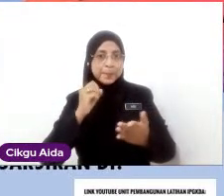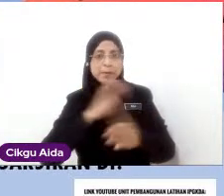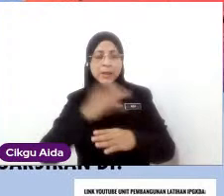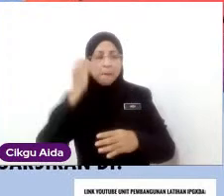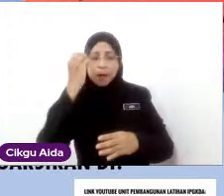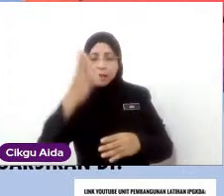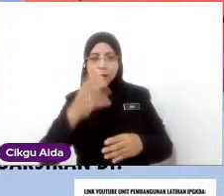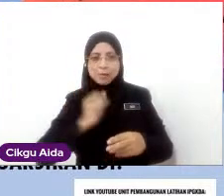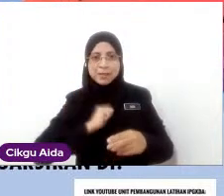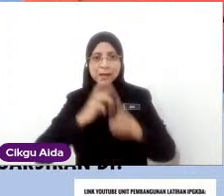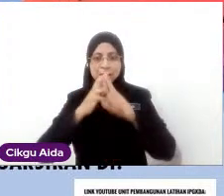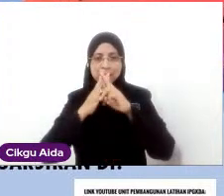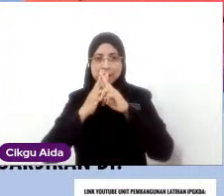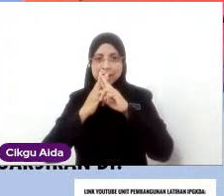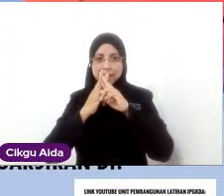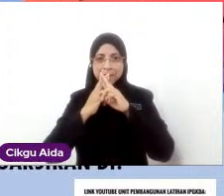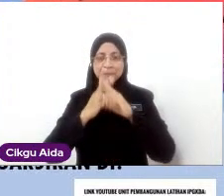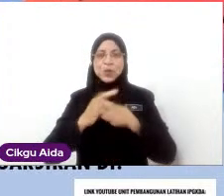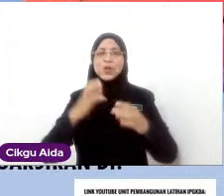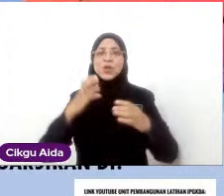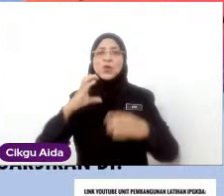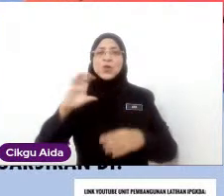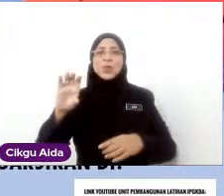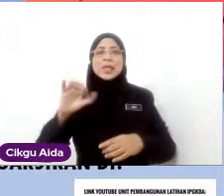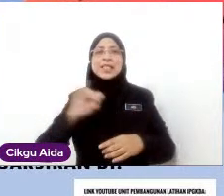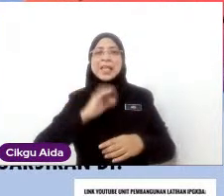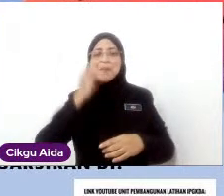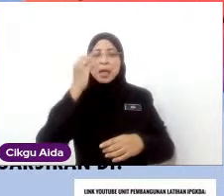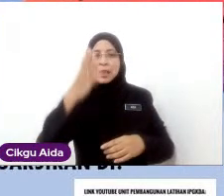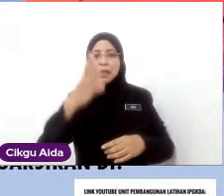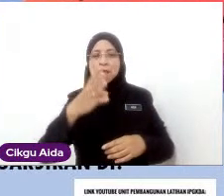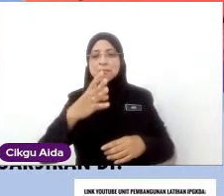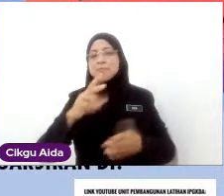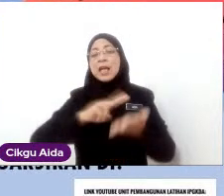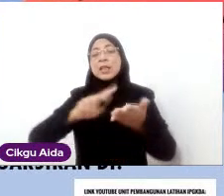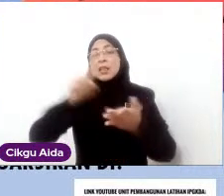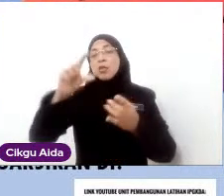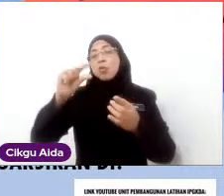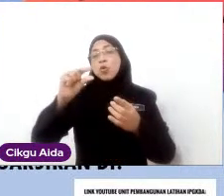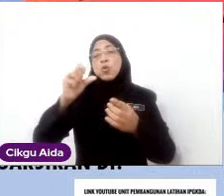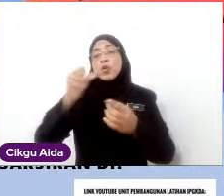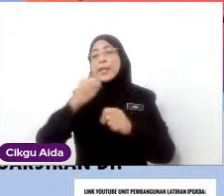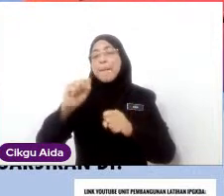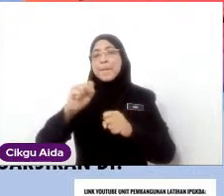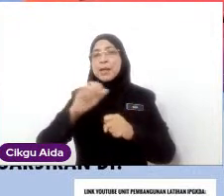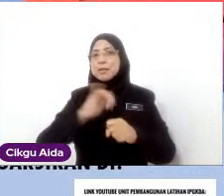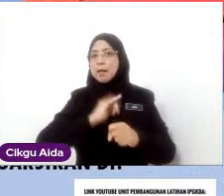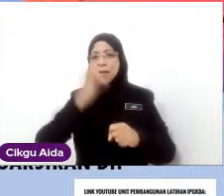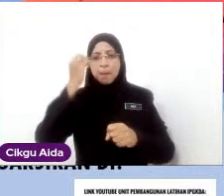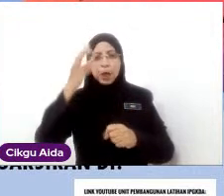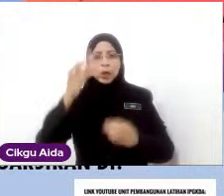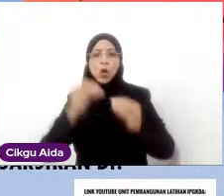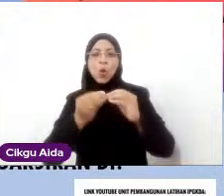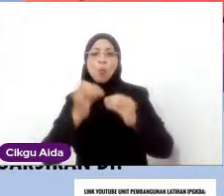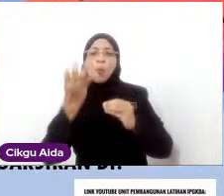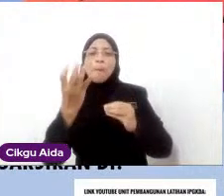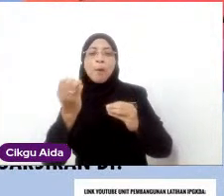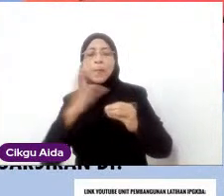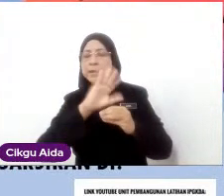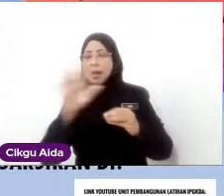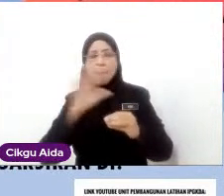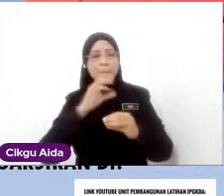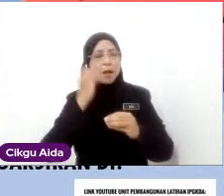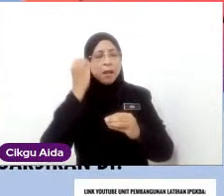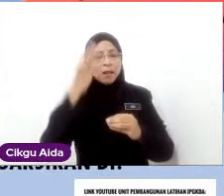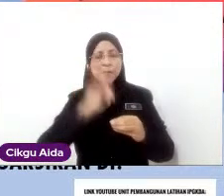depan masuk satu buku ni. Satu buku teks, satu buku rujukan. Saya cakap satu buku. Saya tak ada nak bagi tahu format apa benda yang keluar ke apa benda